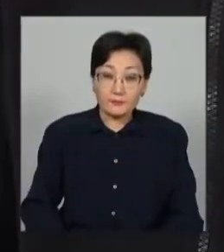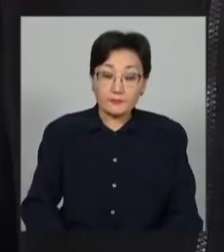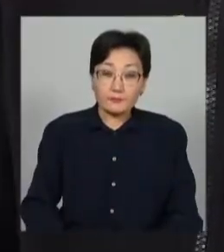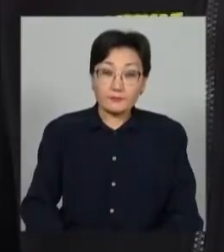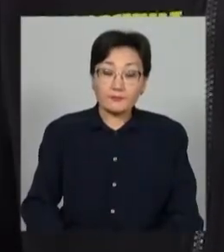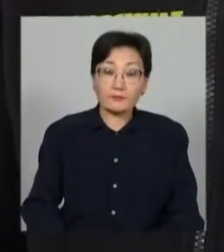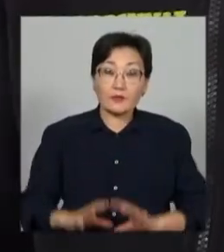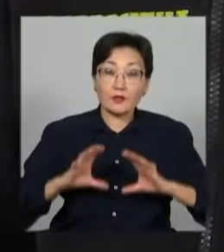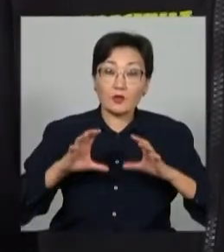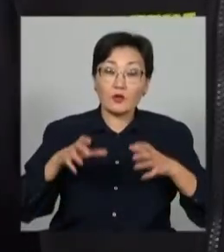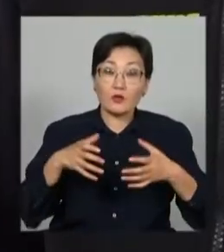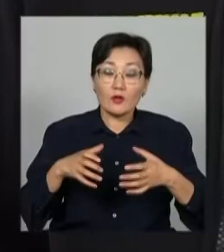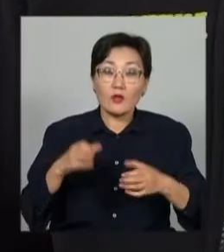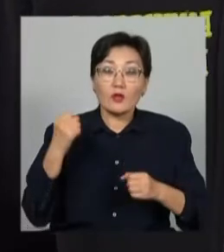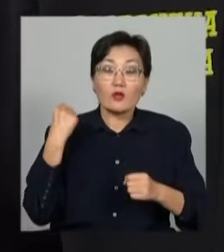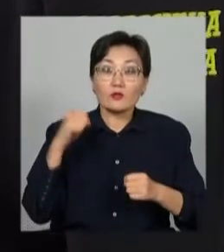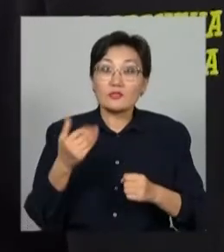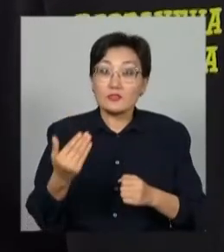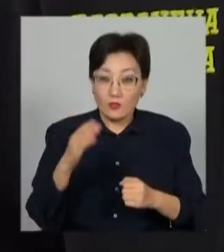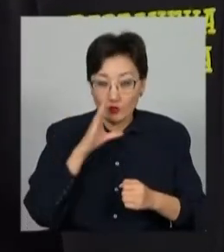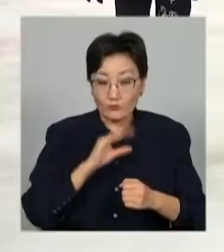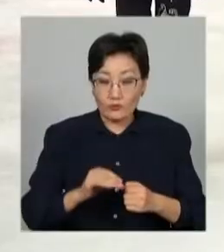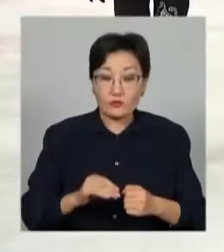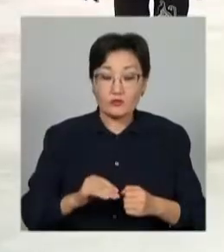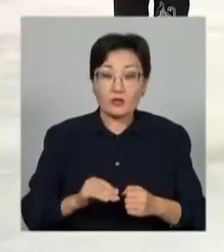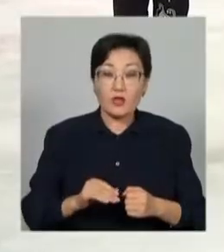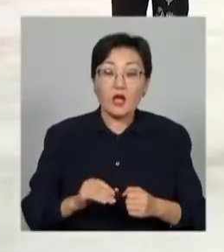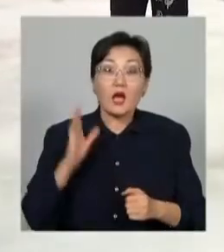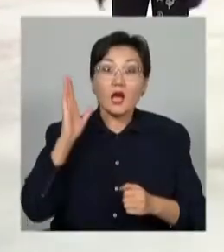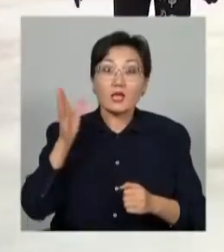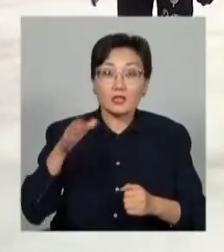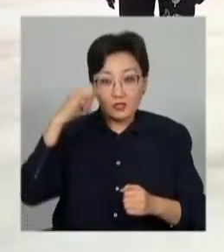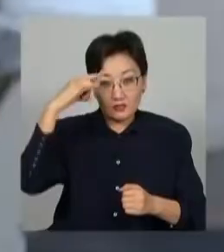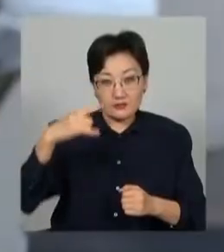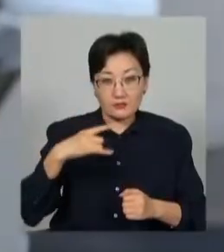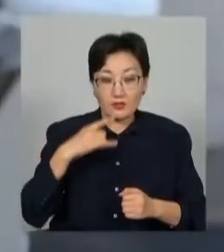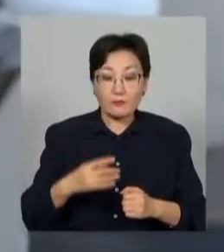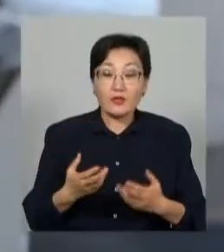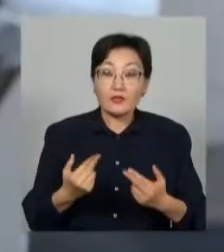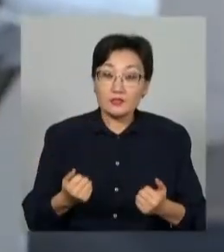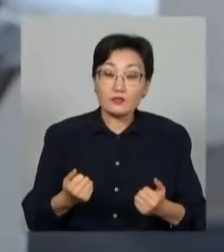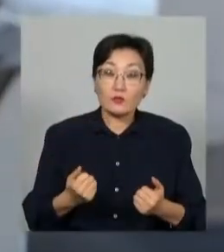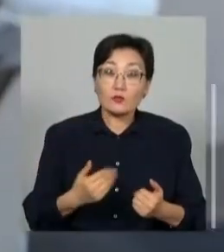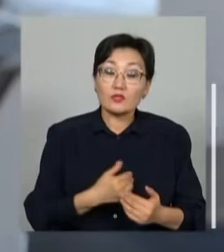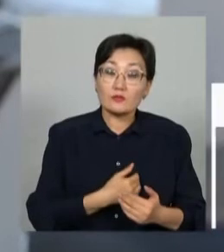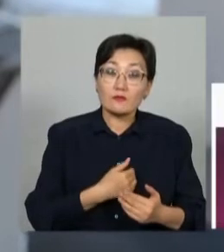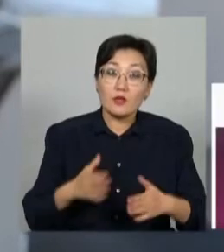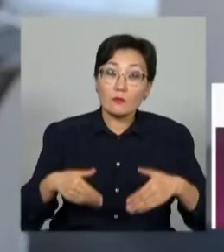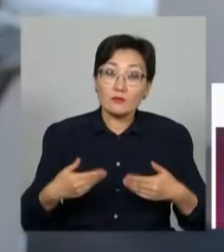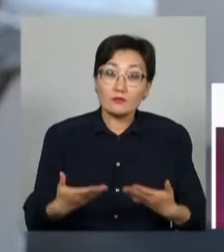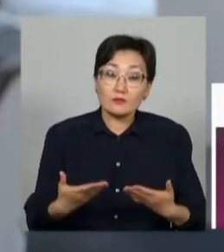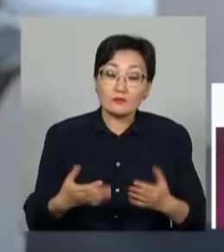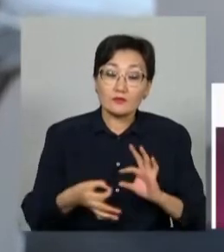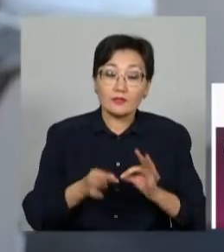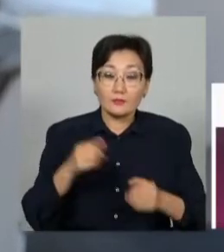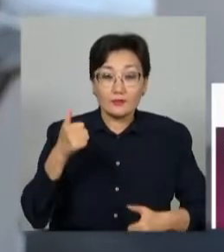Әлем шынын бағындыру сенің қолыңнан келеді. Алға Қазақстан! Я хочу поздравить.